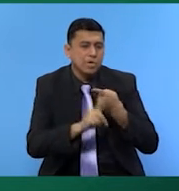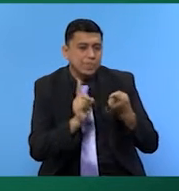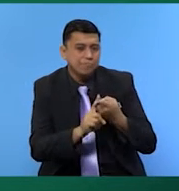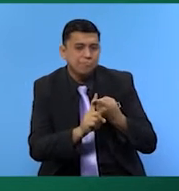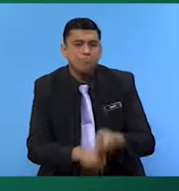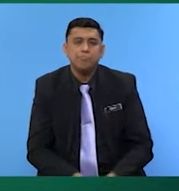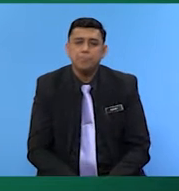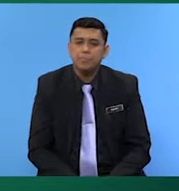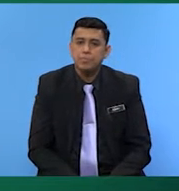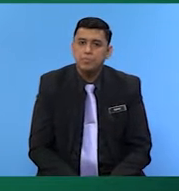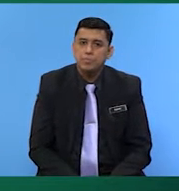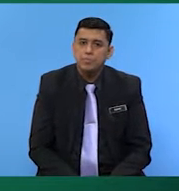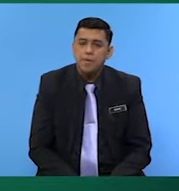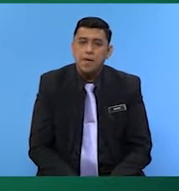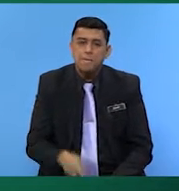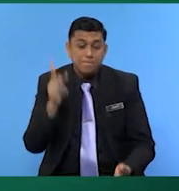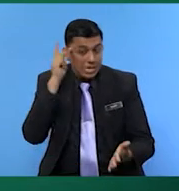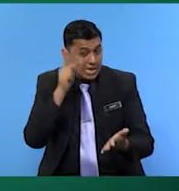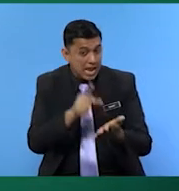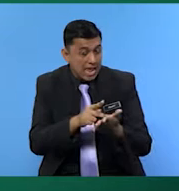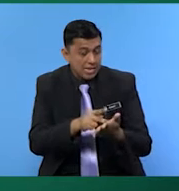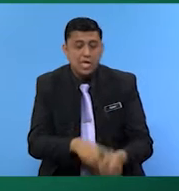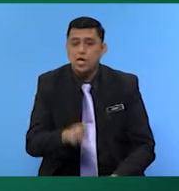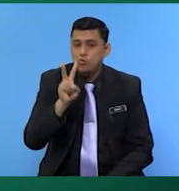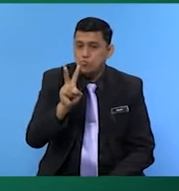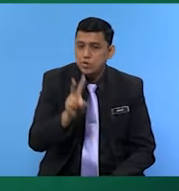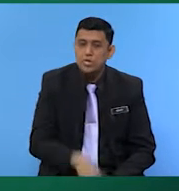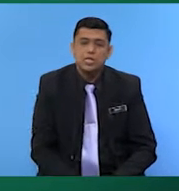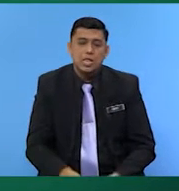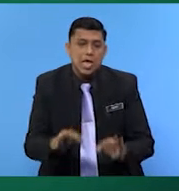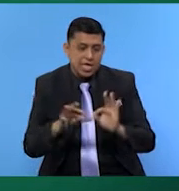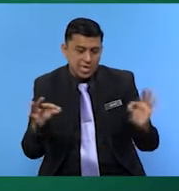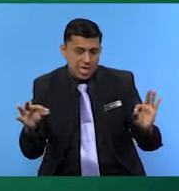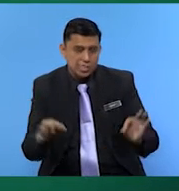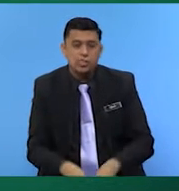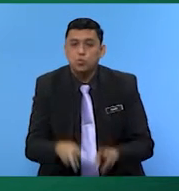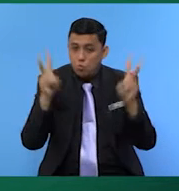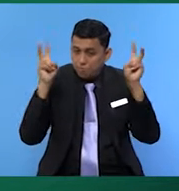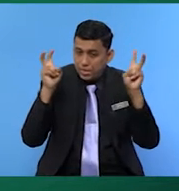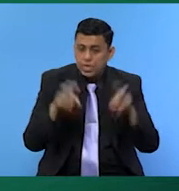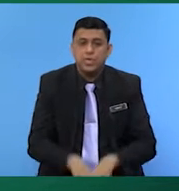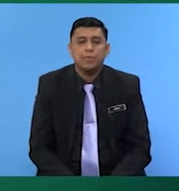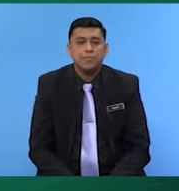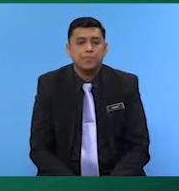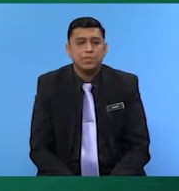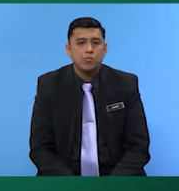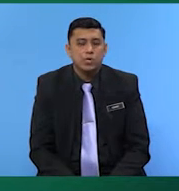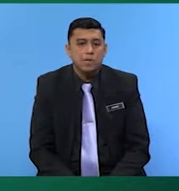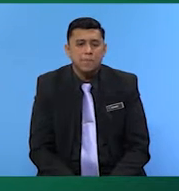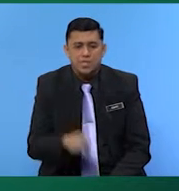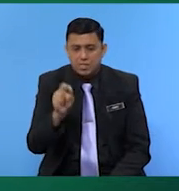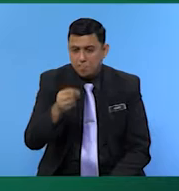pertama, perlu adanya pengenalan. Yang kedua, ayat topik yang terdiri dari idea utama. Idea utama ini